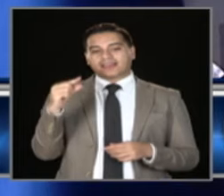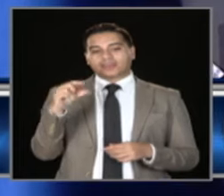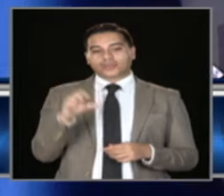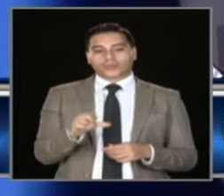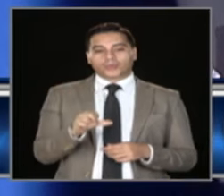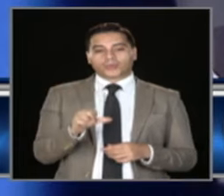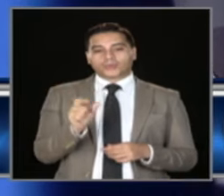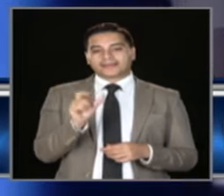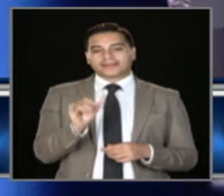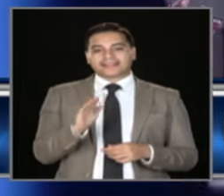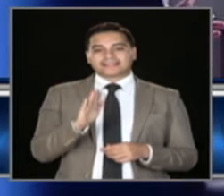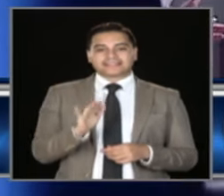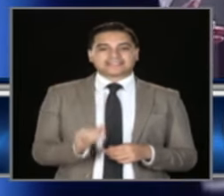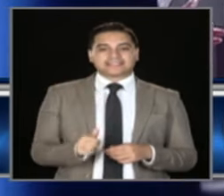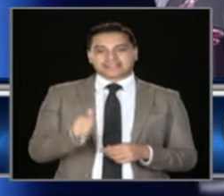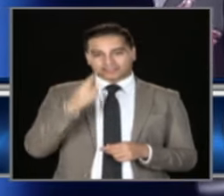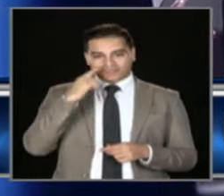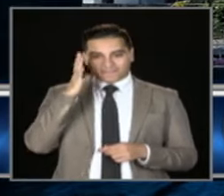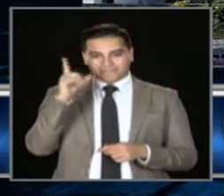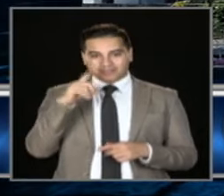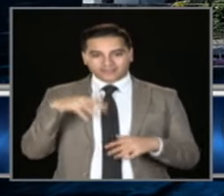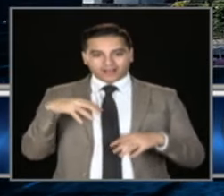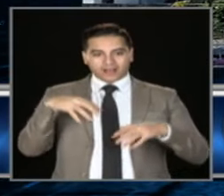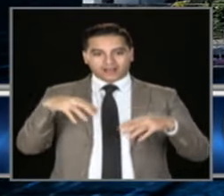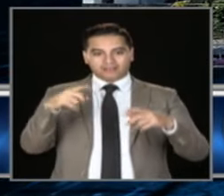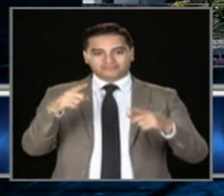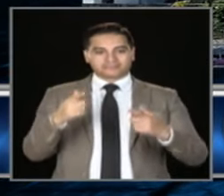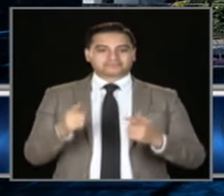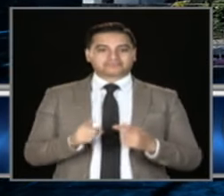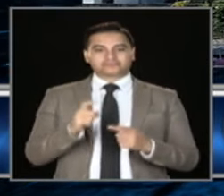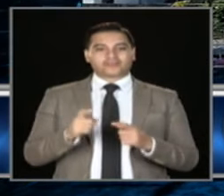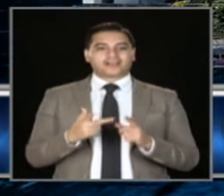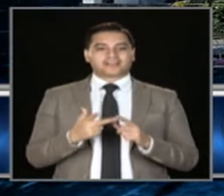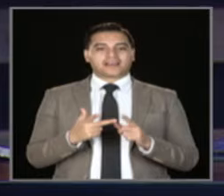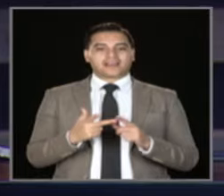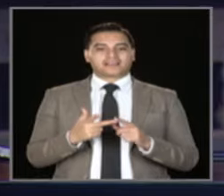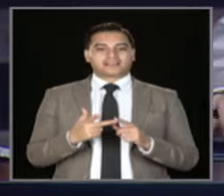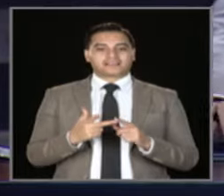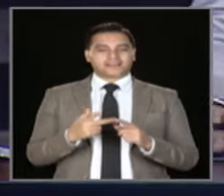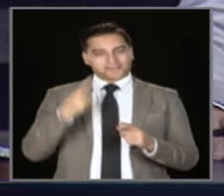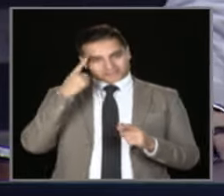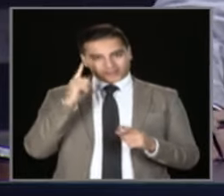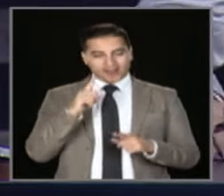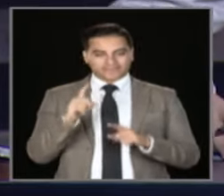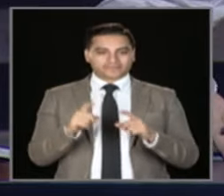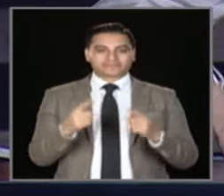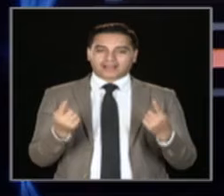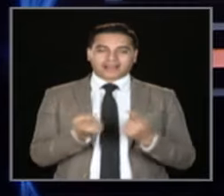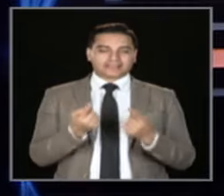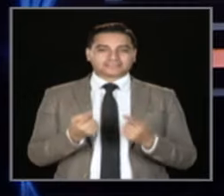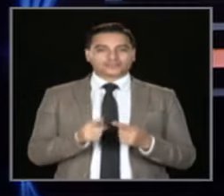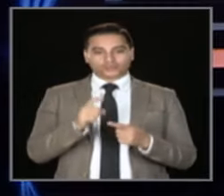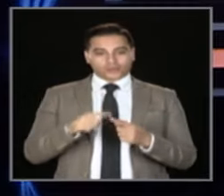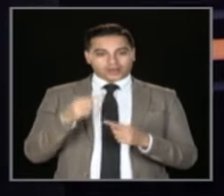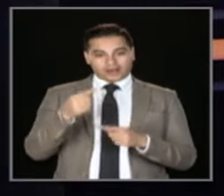اندونيسيا هارك يا شريف ا فكرت ده تالت سؤال ماتجاوبش في الحلقه السؤال اللي جاي خلي بالكم السؤال اللي